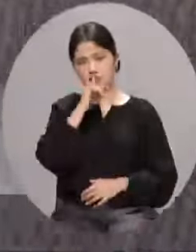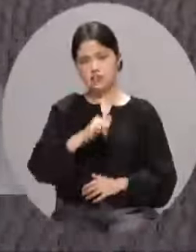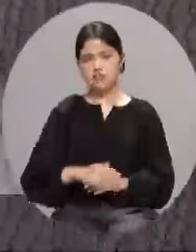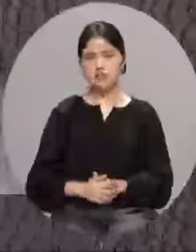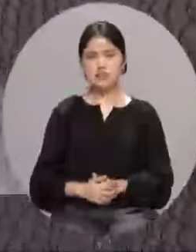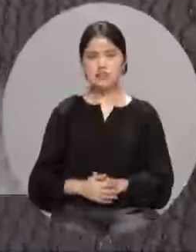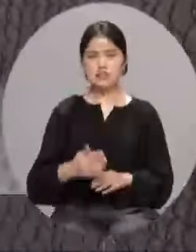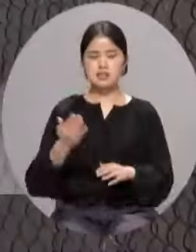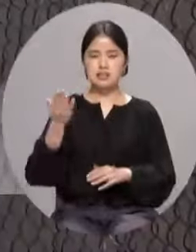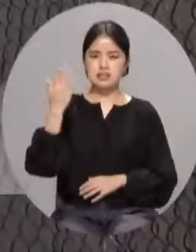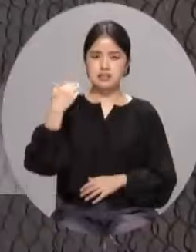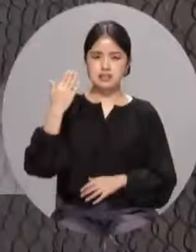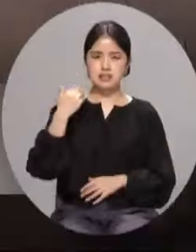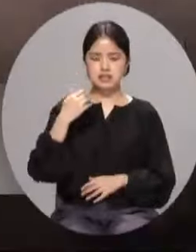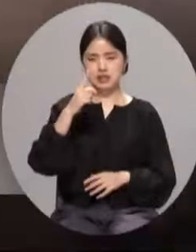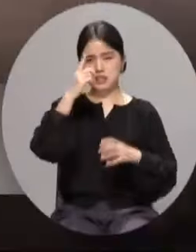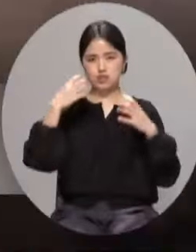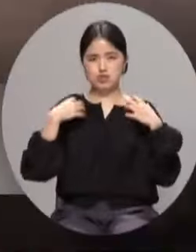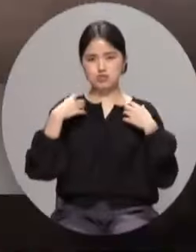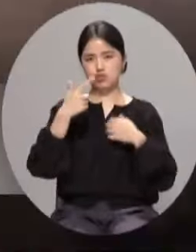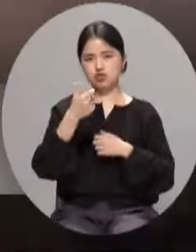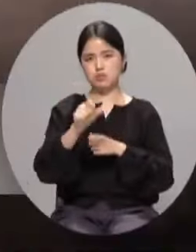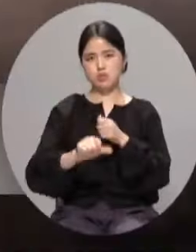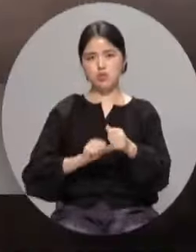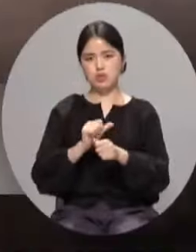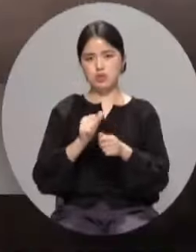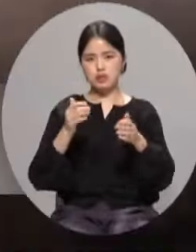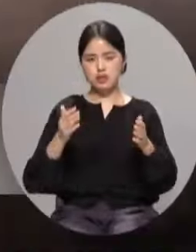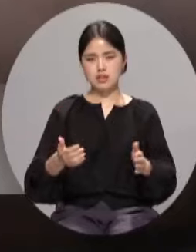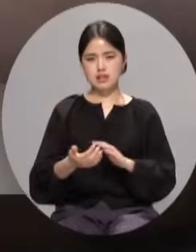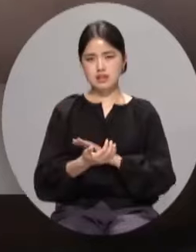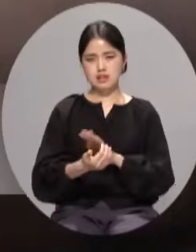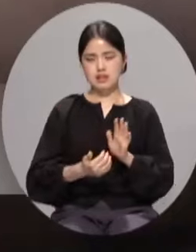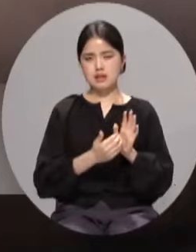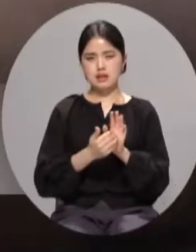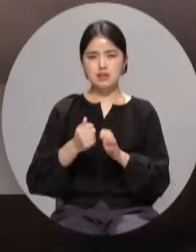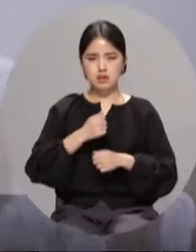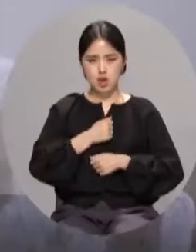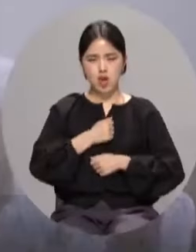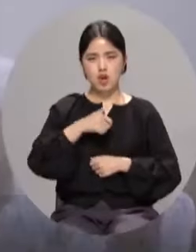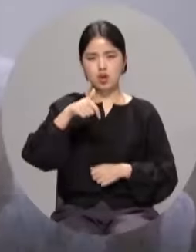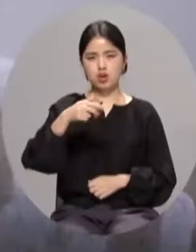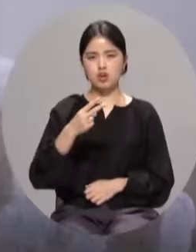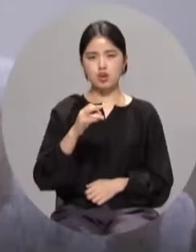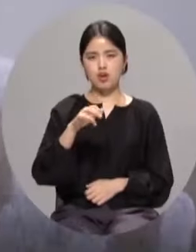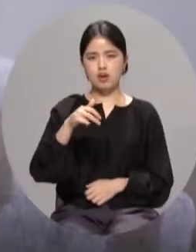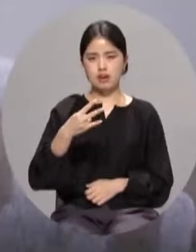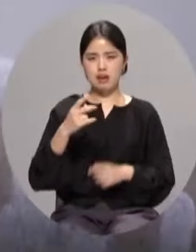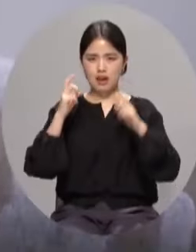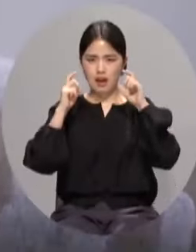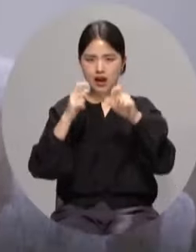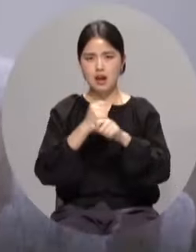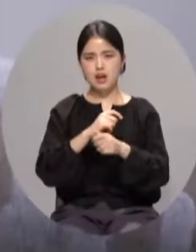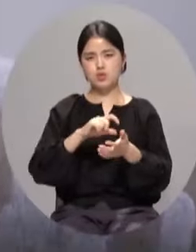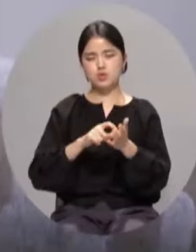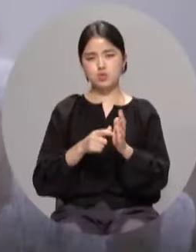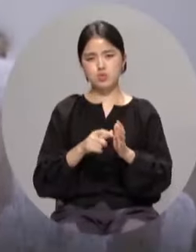지난해에는 산림청이 65년 만에 산림해충 발생예보 경계 단계를 발령할 정도로 해충이